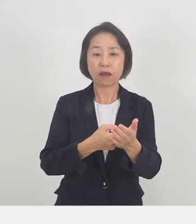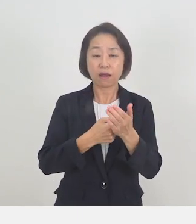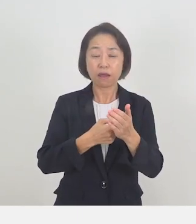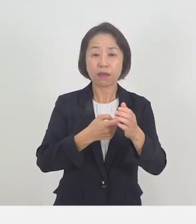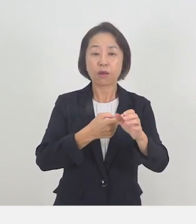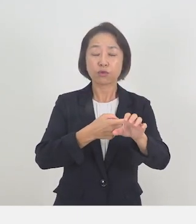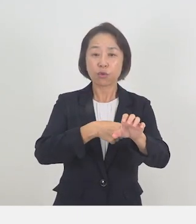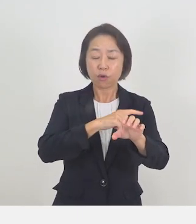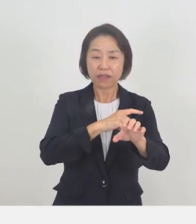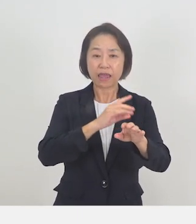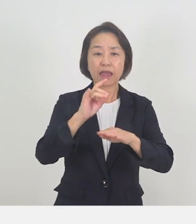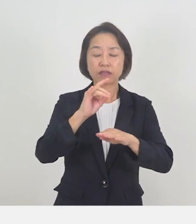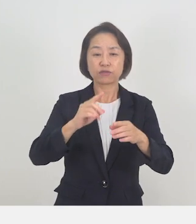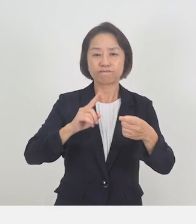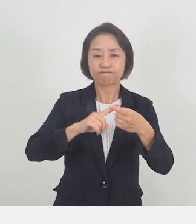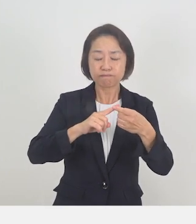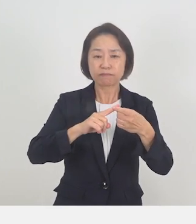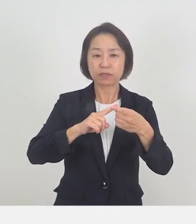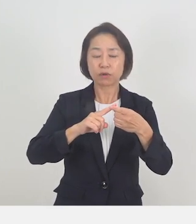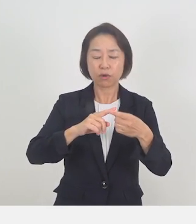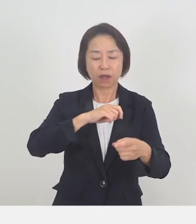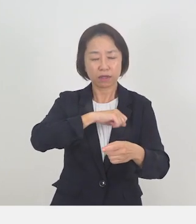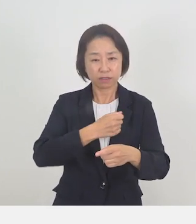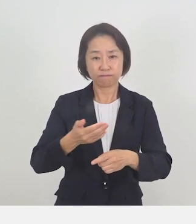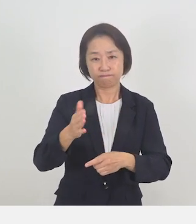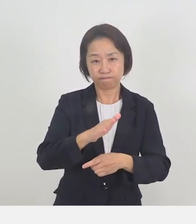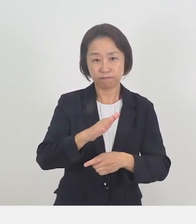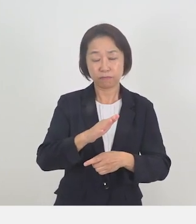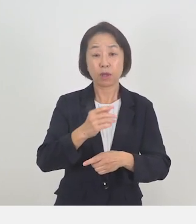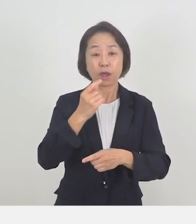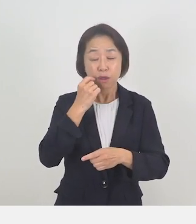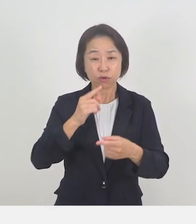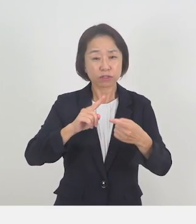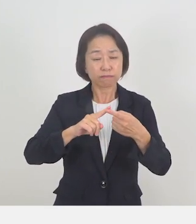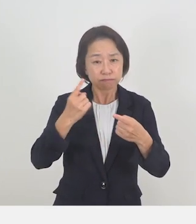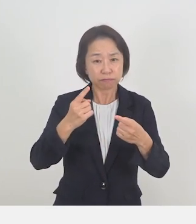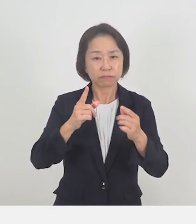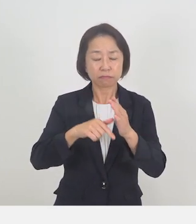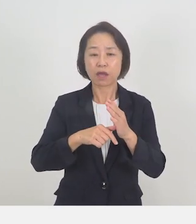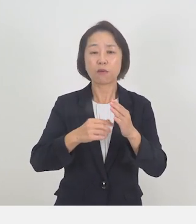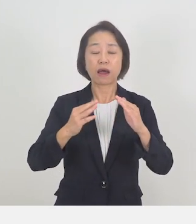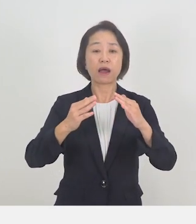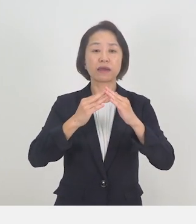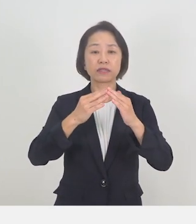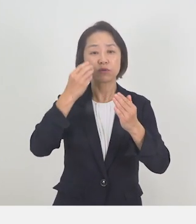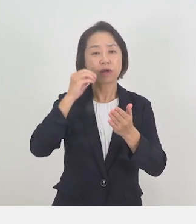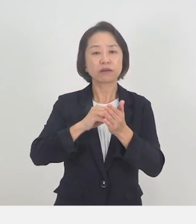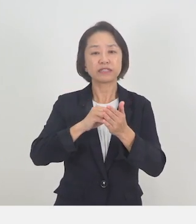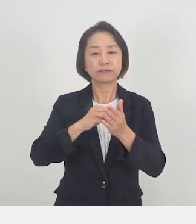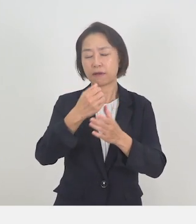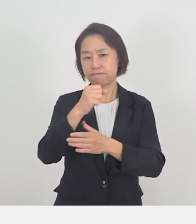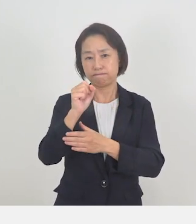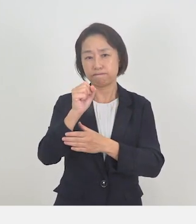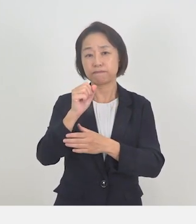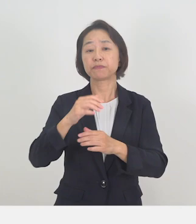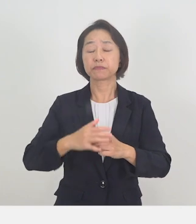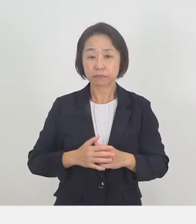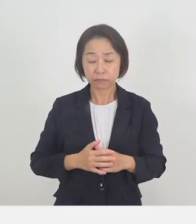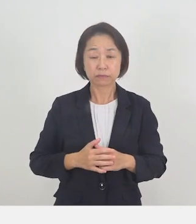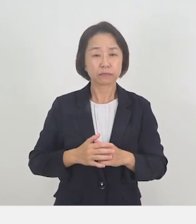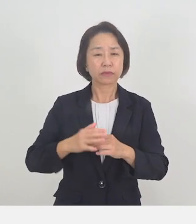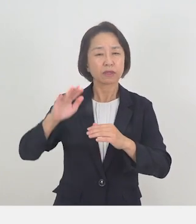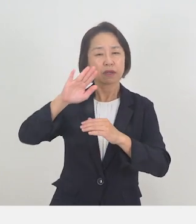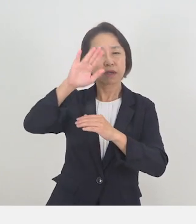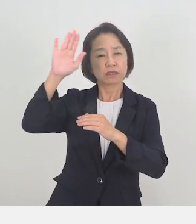適合が義務化され適合していなければ建築確認が折りないことになりますまた気候危機の